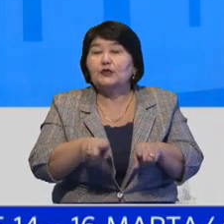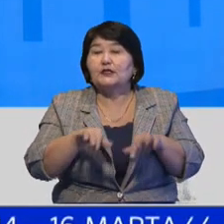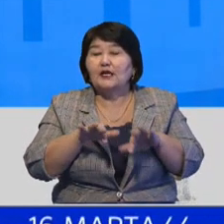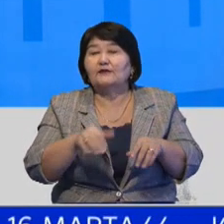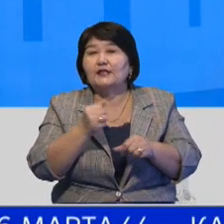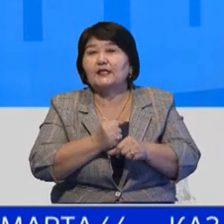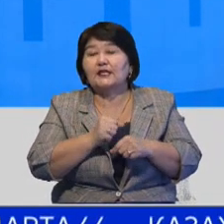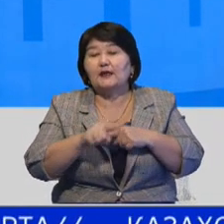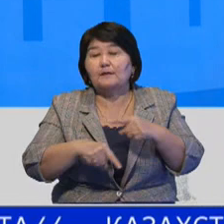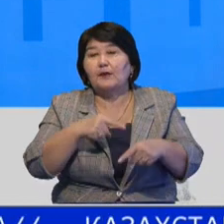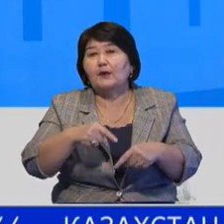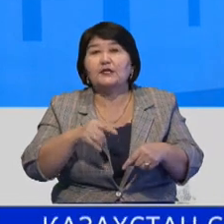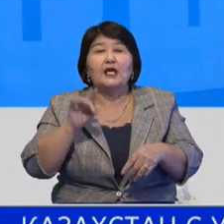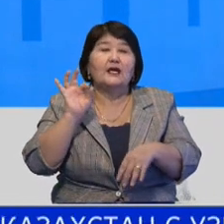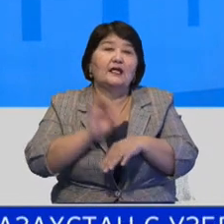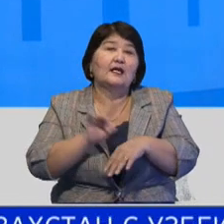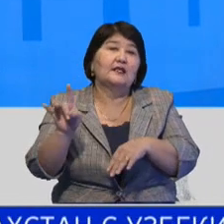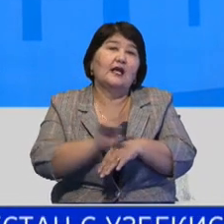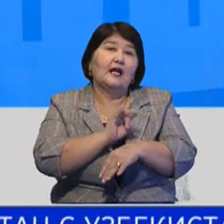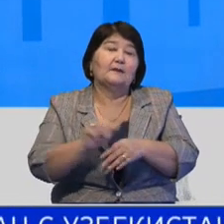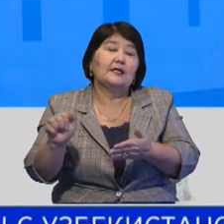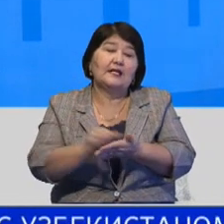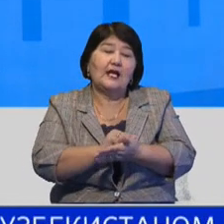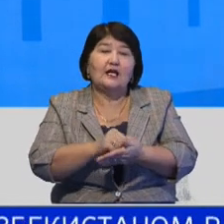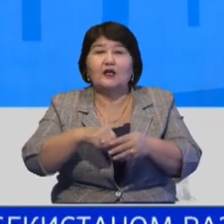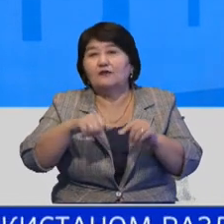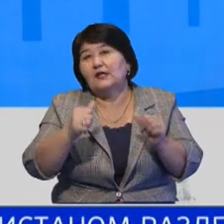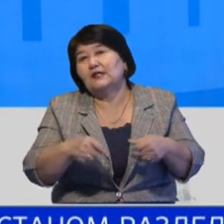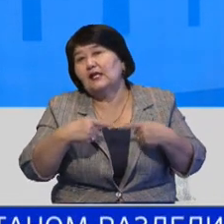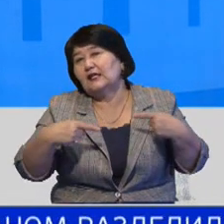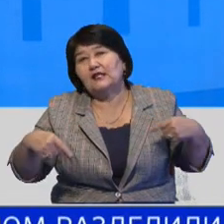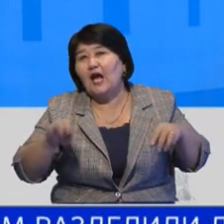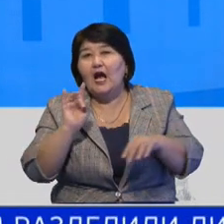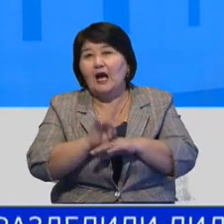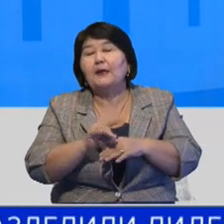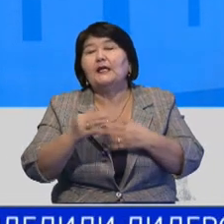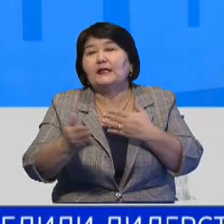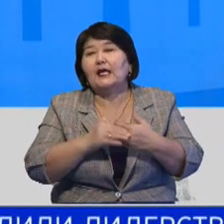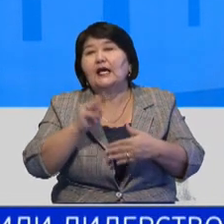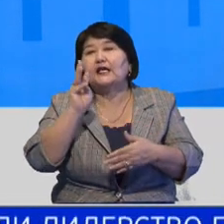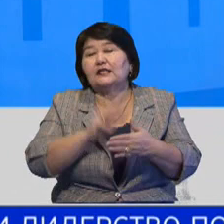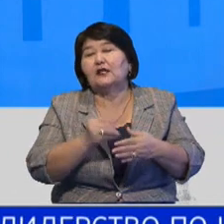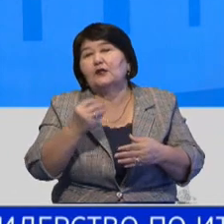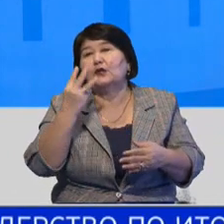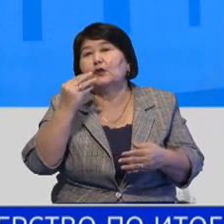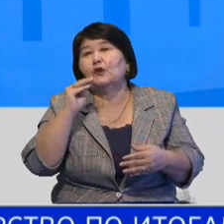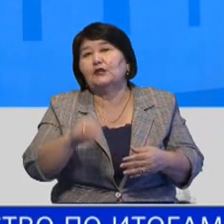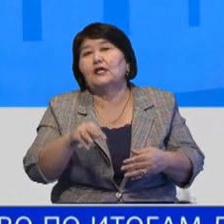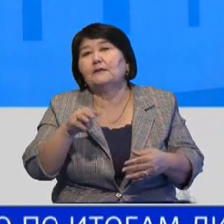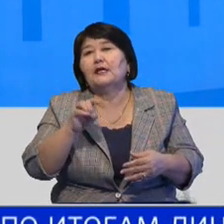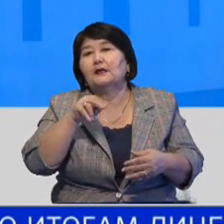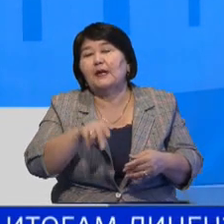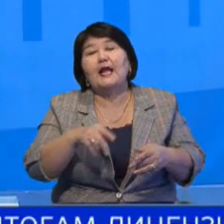совершённые посредством стимуляции болезни подлога документов или иного обмана Наказывается штрафом в размере до 3.000